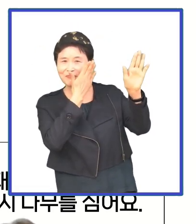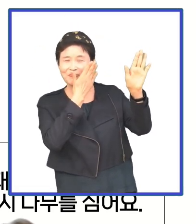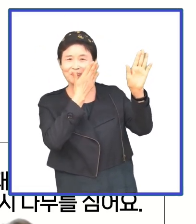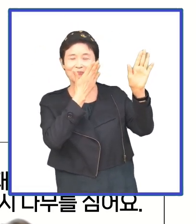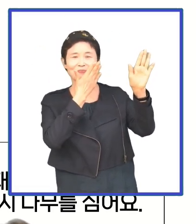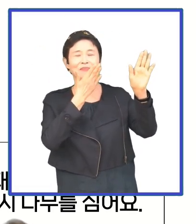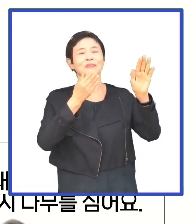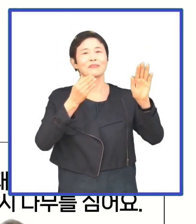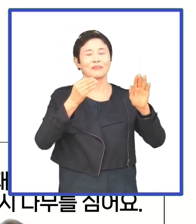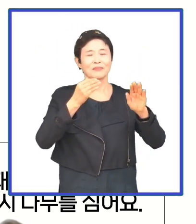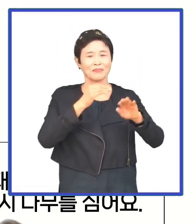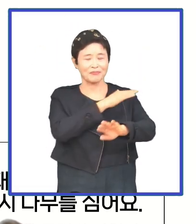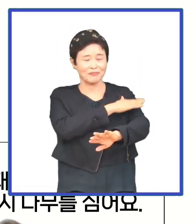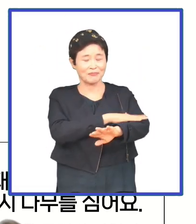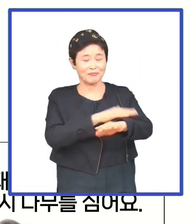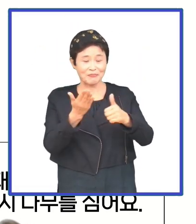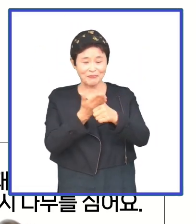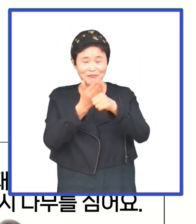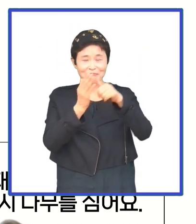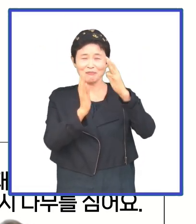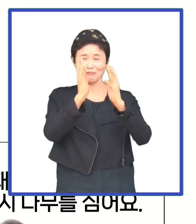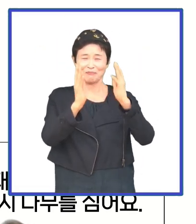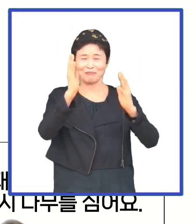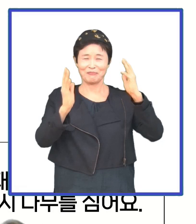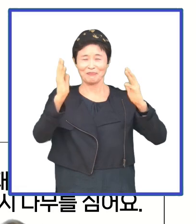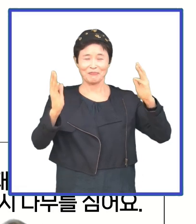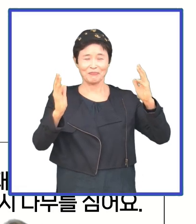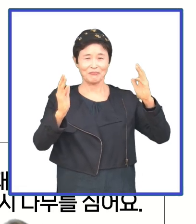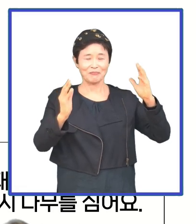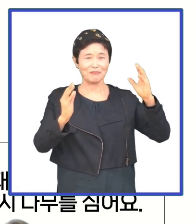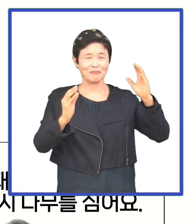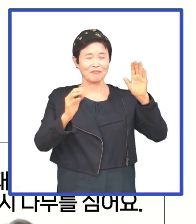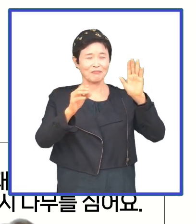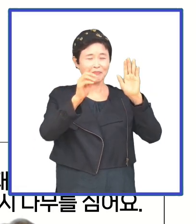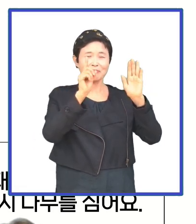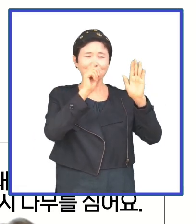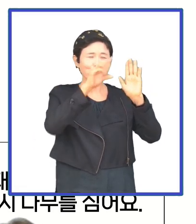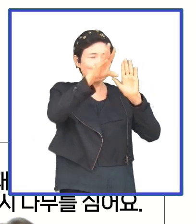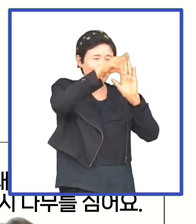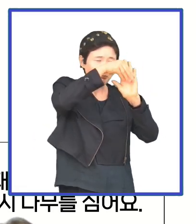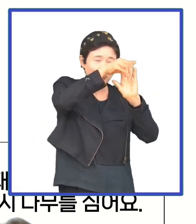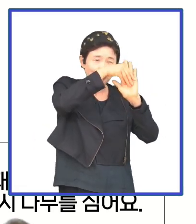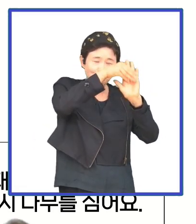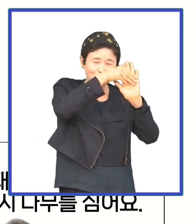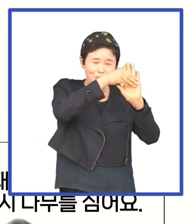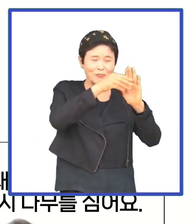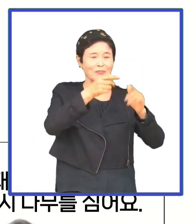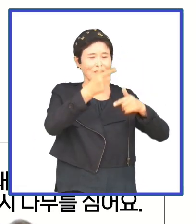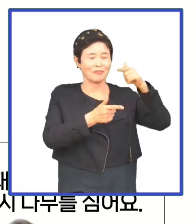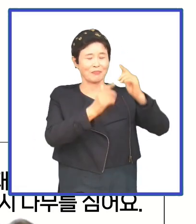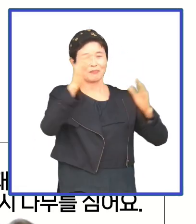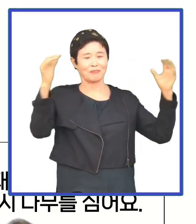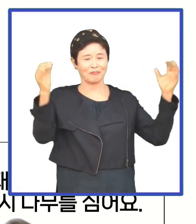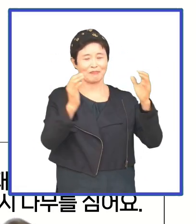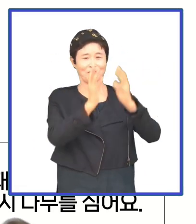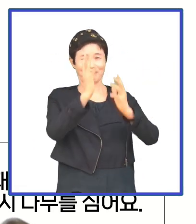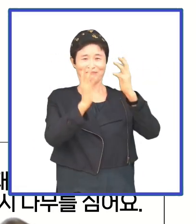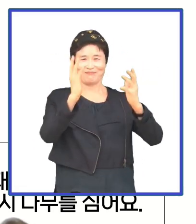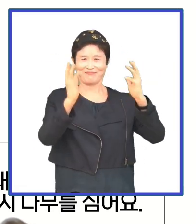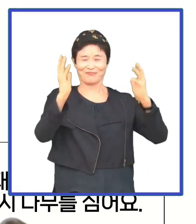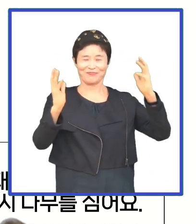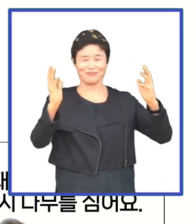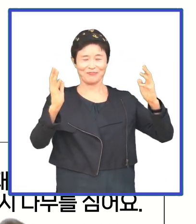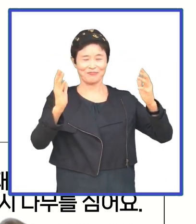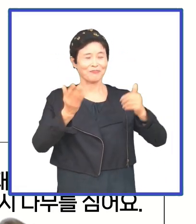배출해줘요. 잘 가꾸어진 숲은 이산화탄소를 흡수해 준답니다. 나무가 모여 숲이